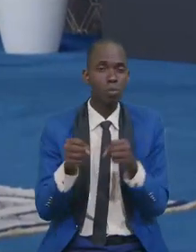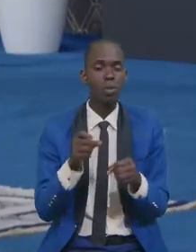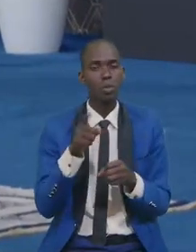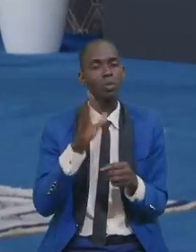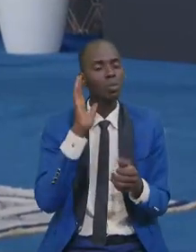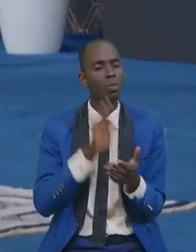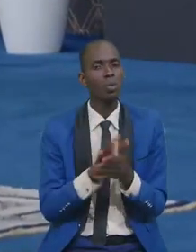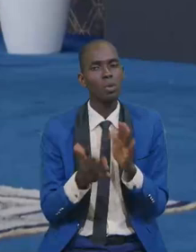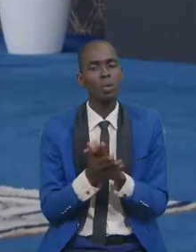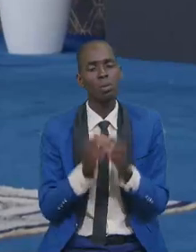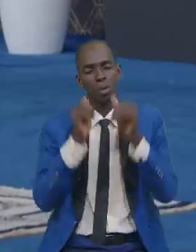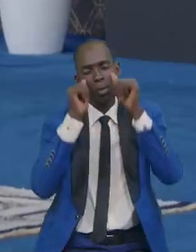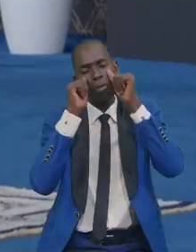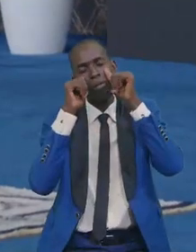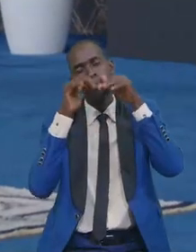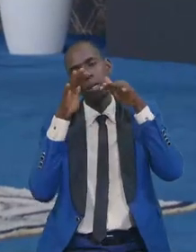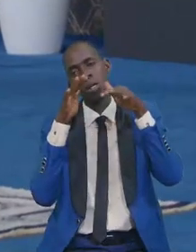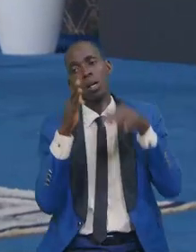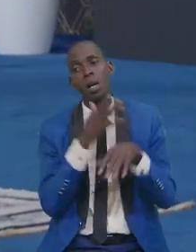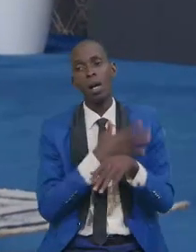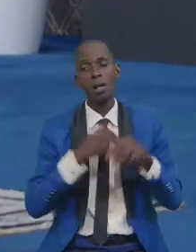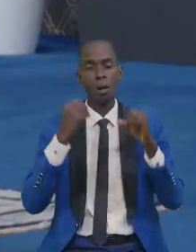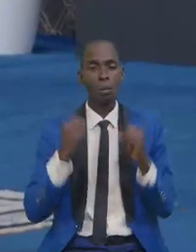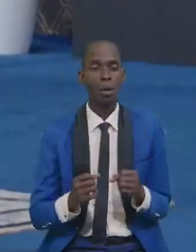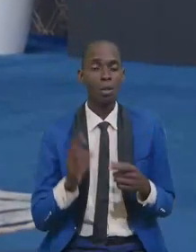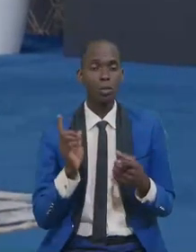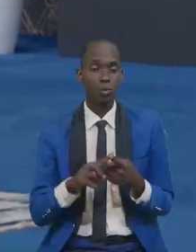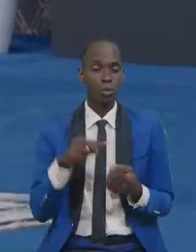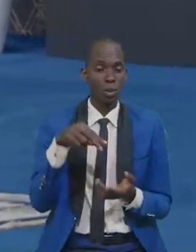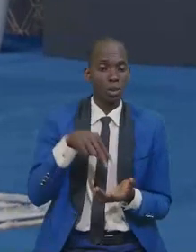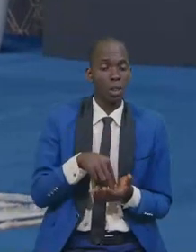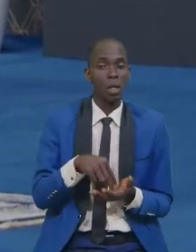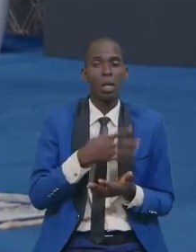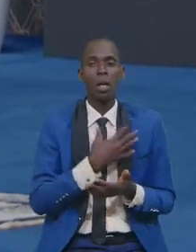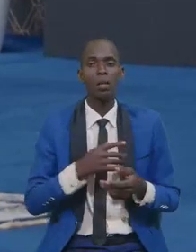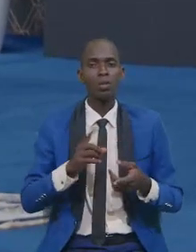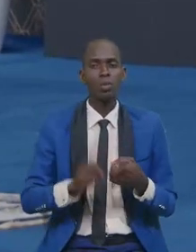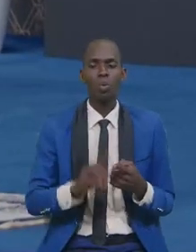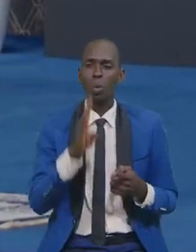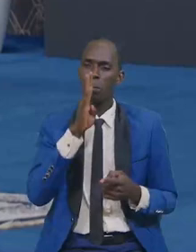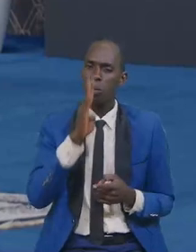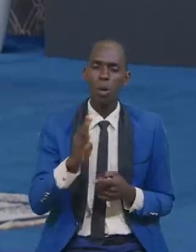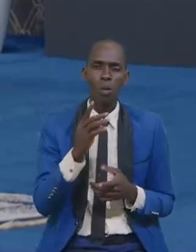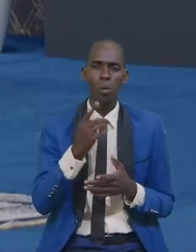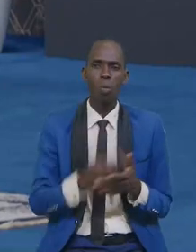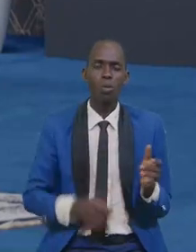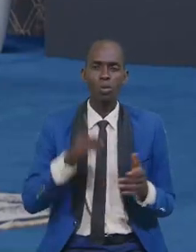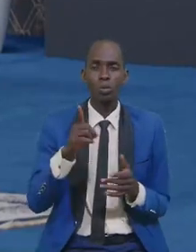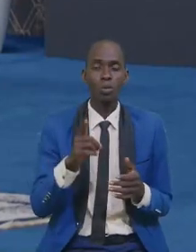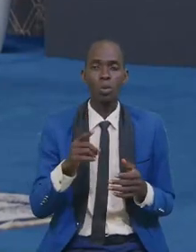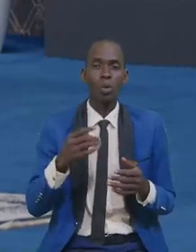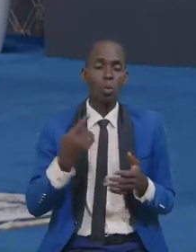être épuisé. Et la puissance pour tenir, la puissance pour être ce que tu avais été